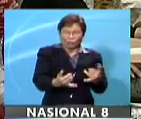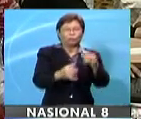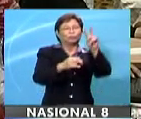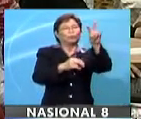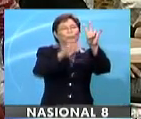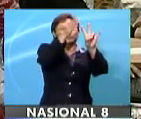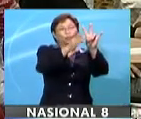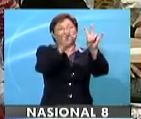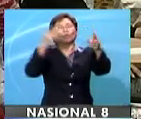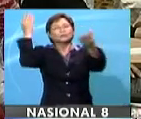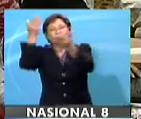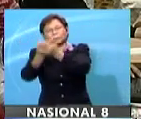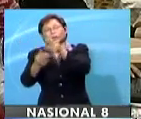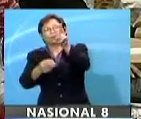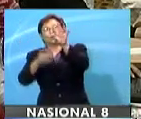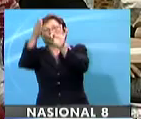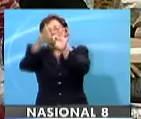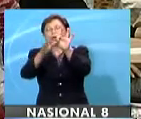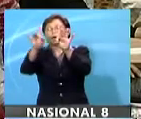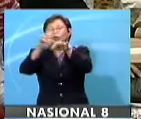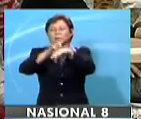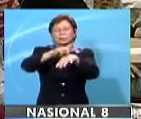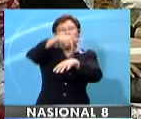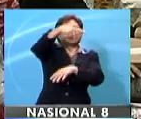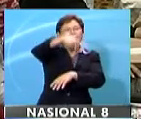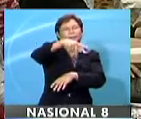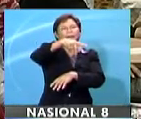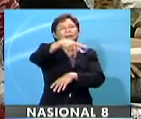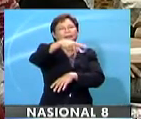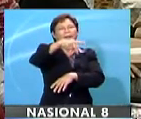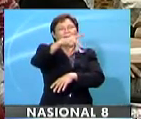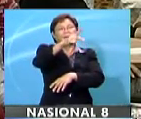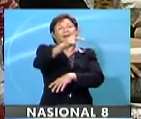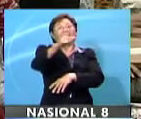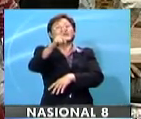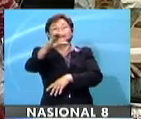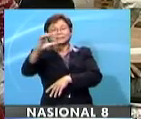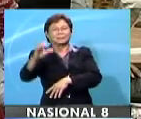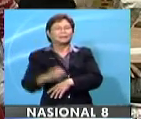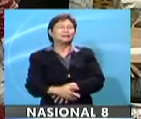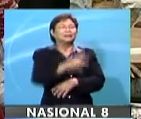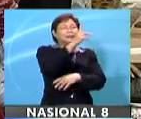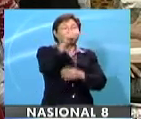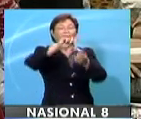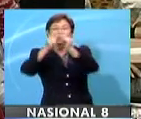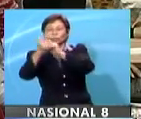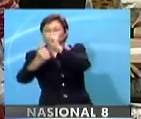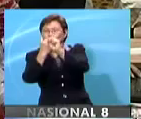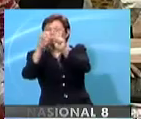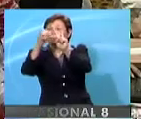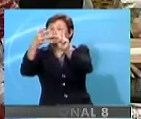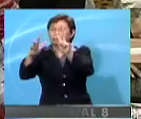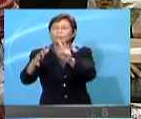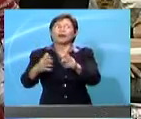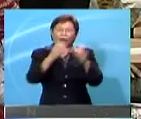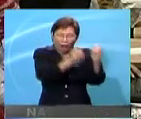27 Ogos sehingga 29 Ogos di Pusat Convention Kuala Lumpur KLCC. KL Converge 2015 ini adalah lanjuran bersama